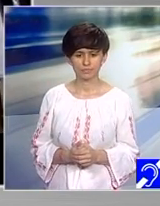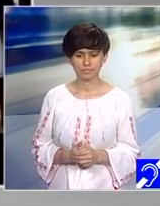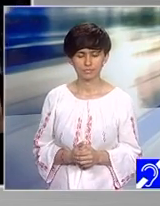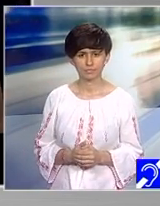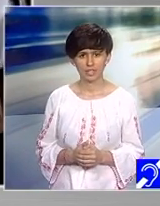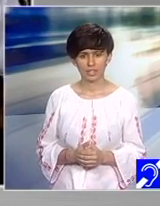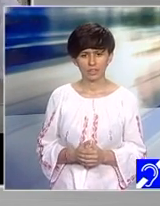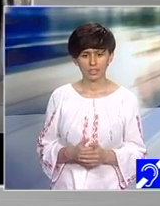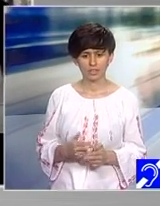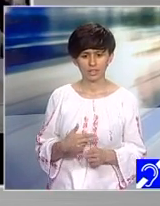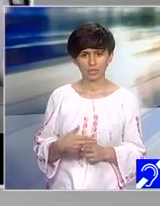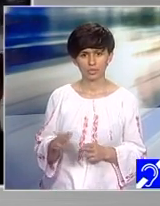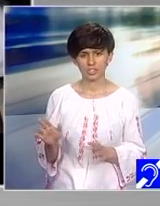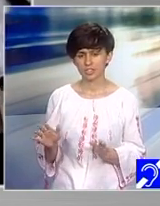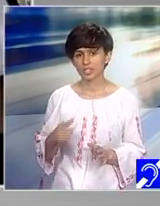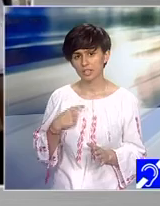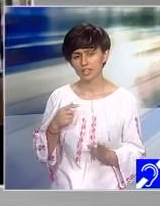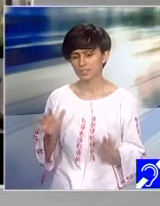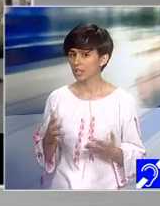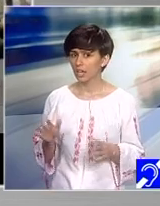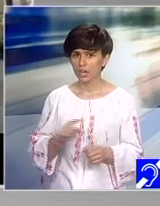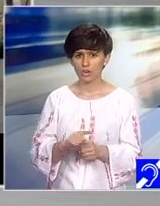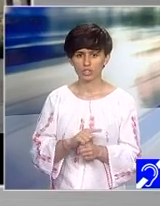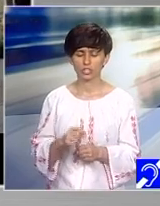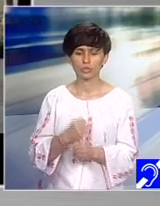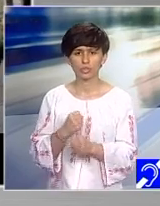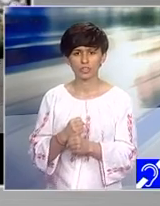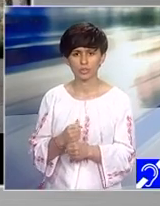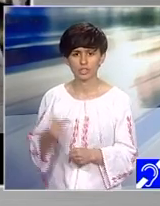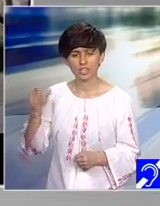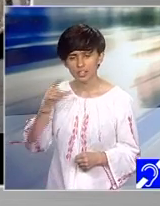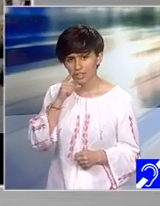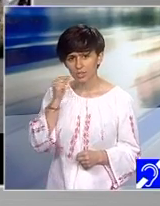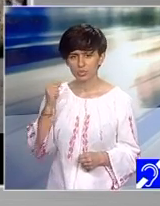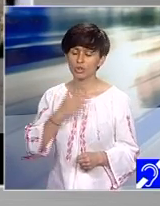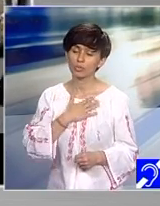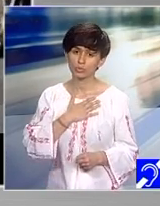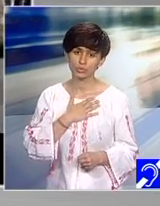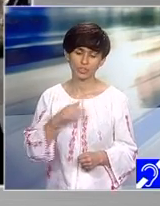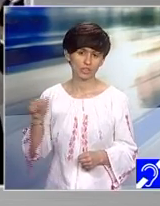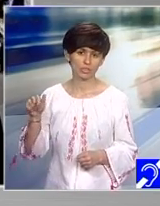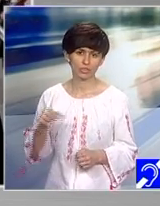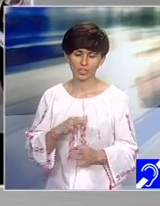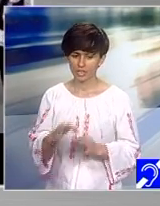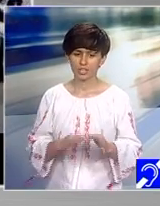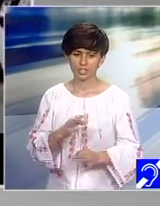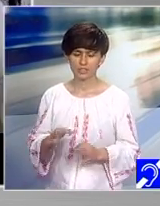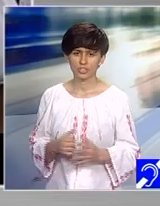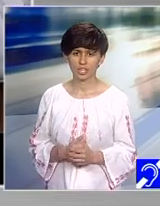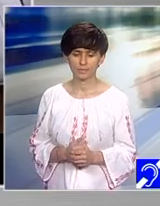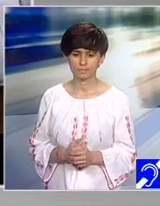este orice lucru care e făcut de un om din sufletul lui. Tradițional, în schimb, este